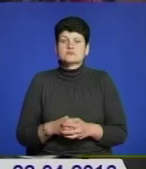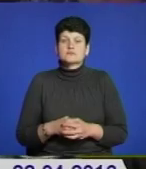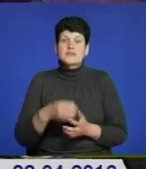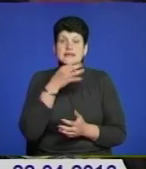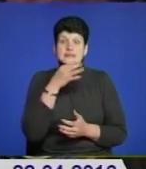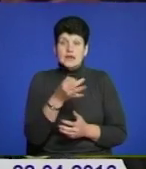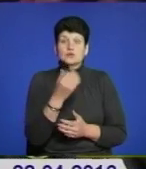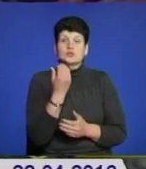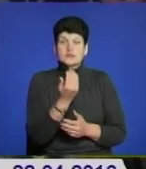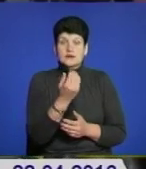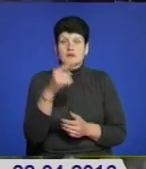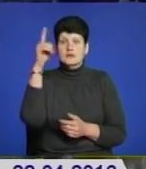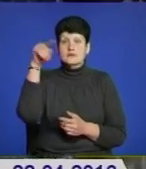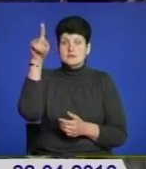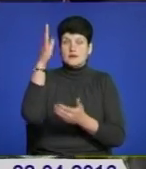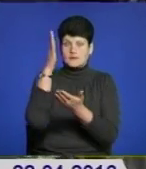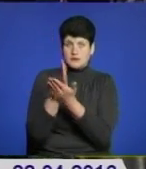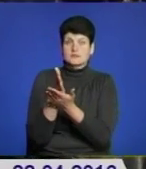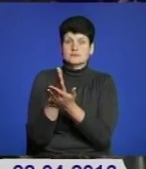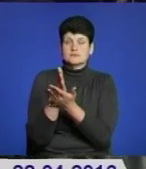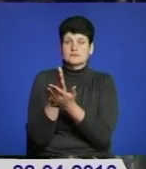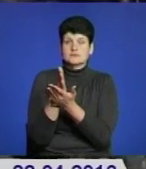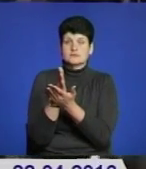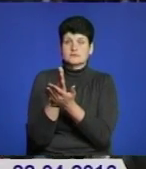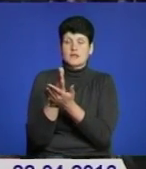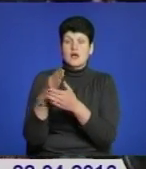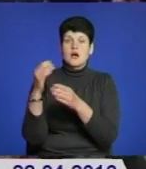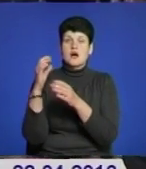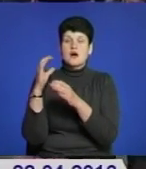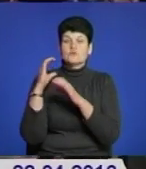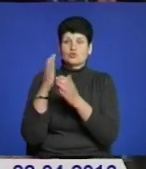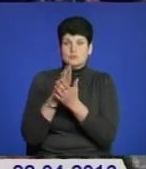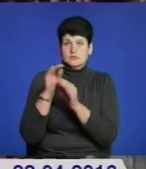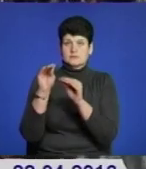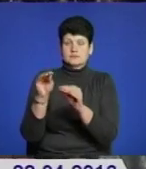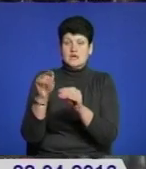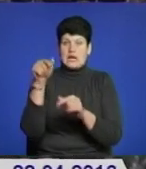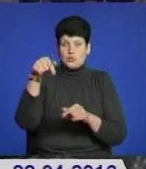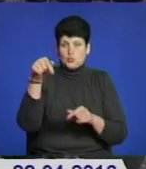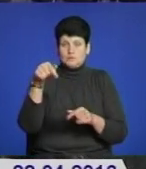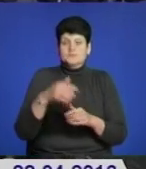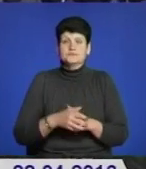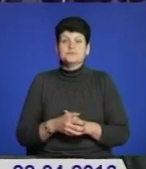Сказано так, дивіться, знак стоїть, автобус має стати. А тут